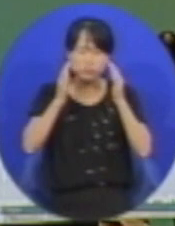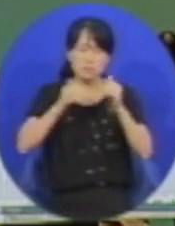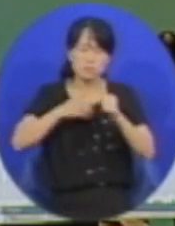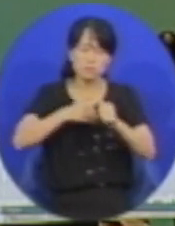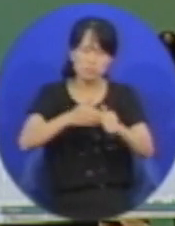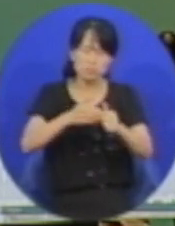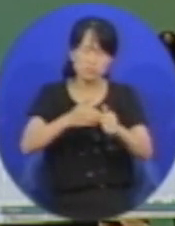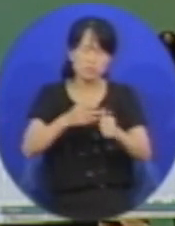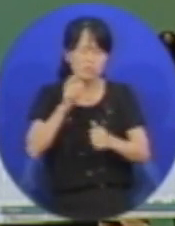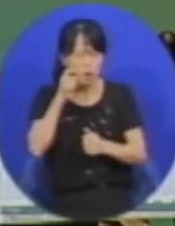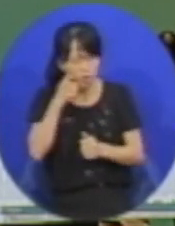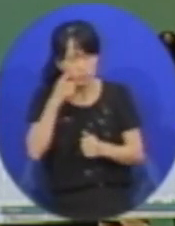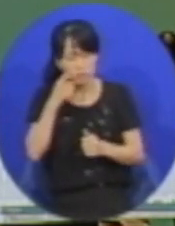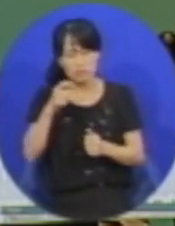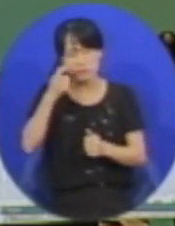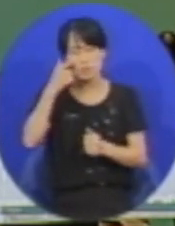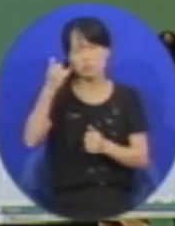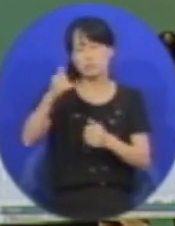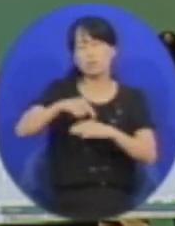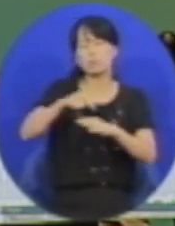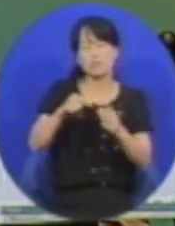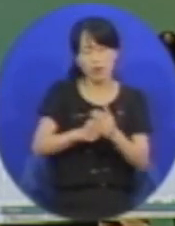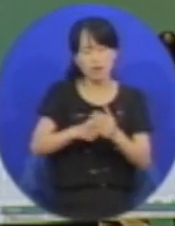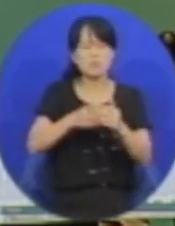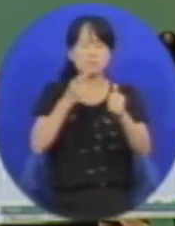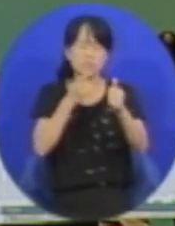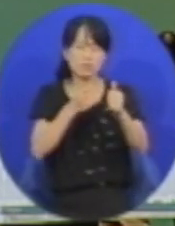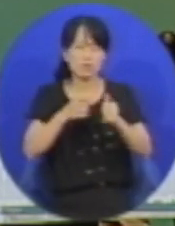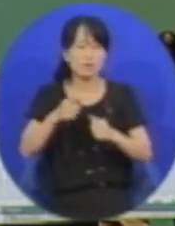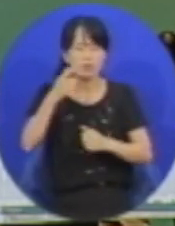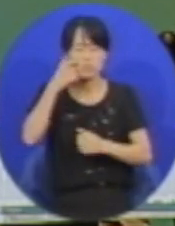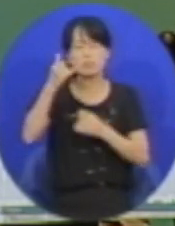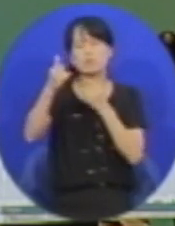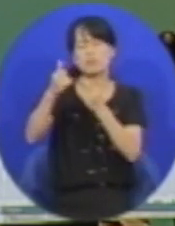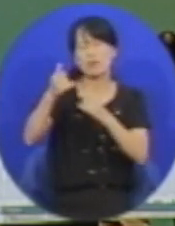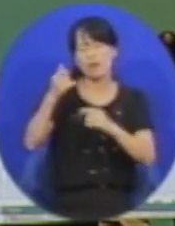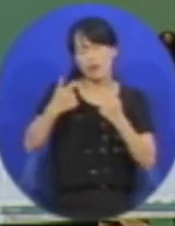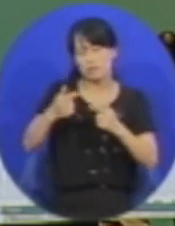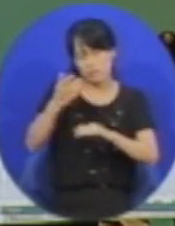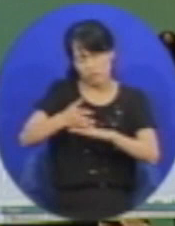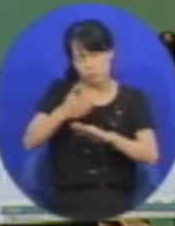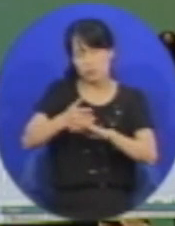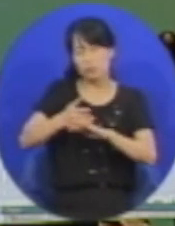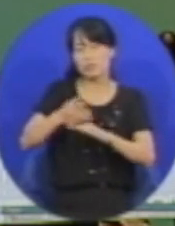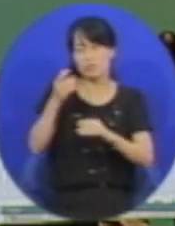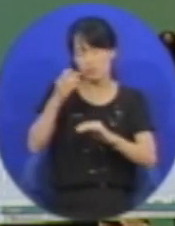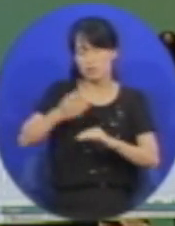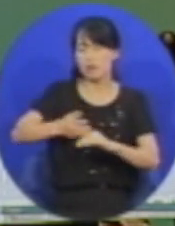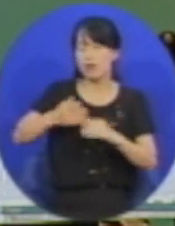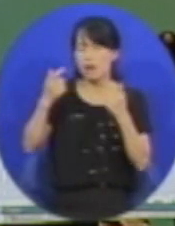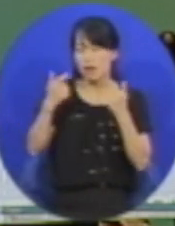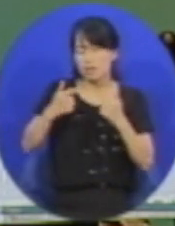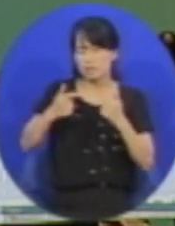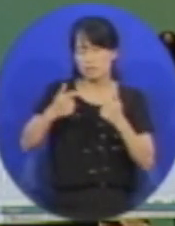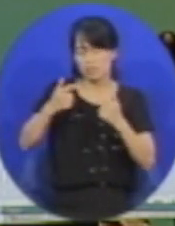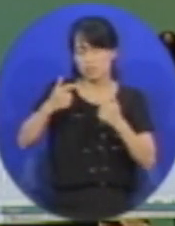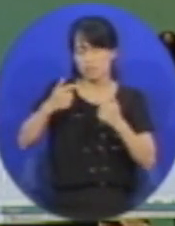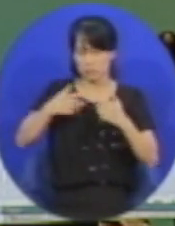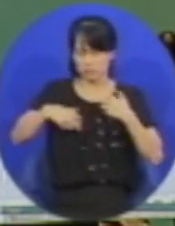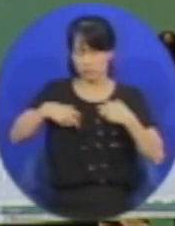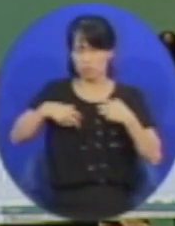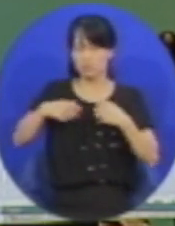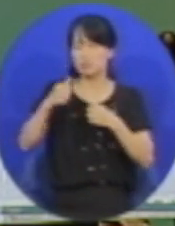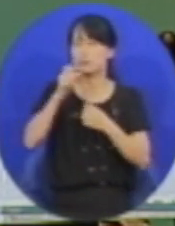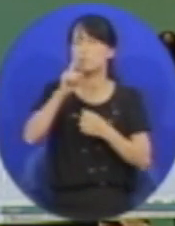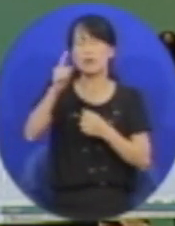그에게 어떻게 항상 기뻐하라 범사에 감사하라고 할 수 있겠어요? 우리의 삶 속에서